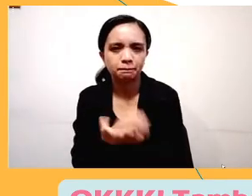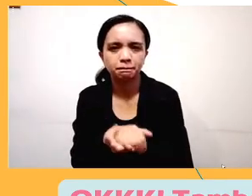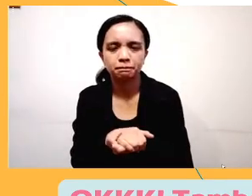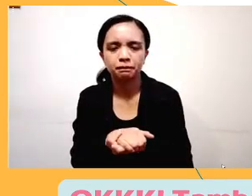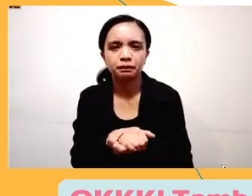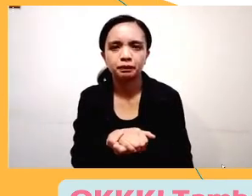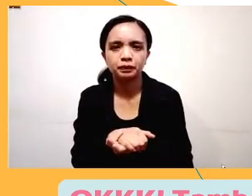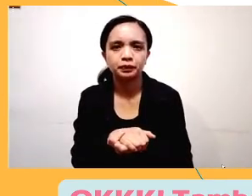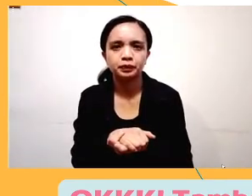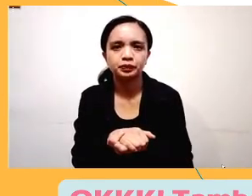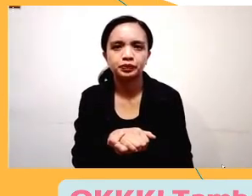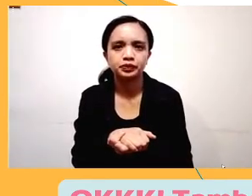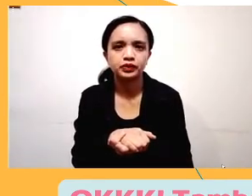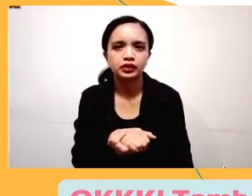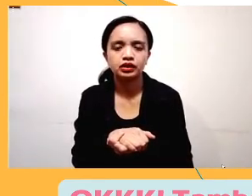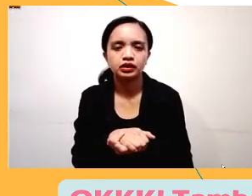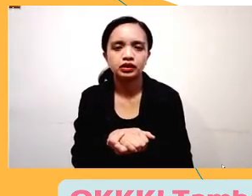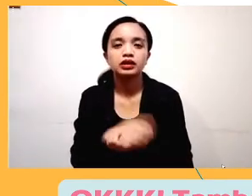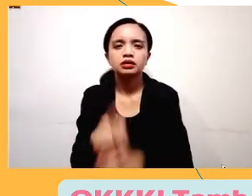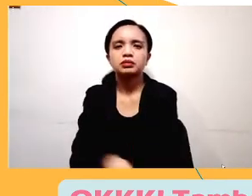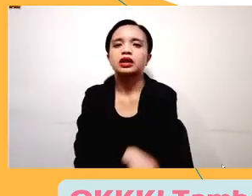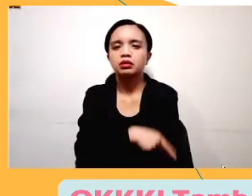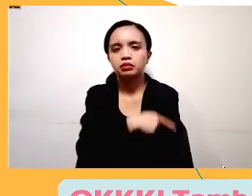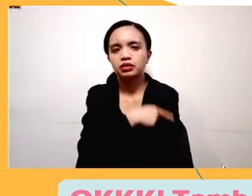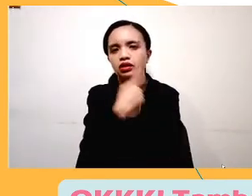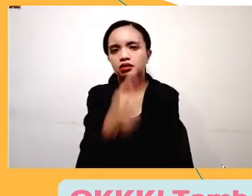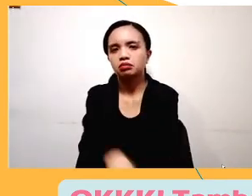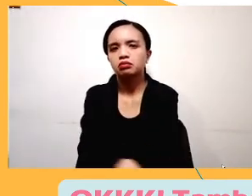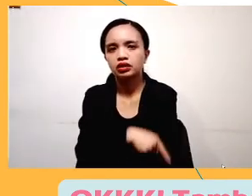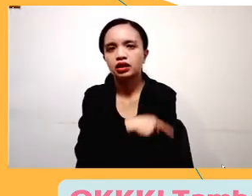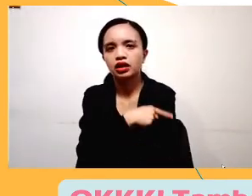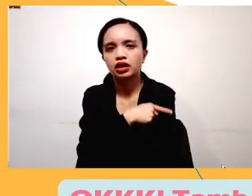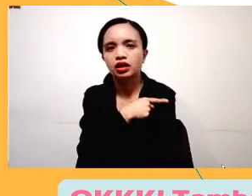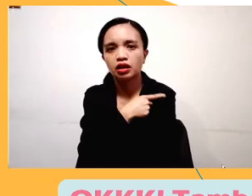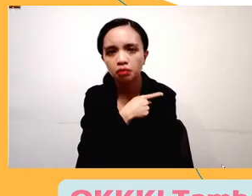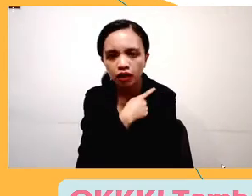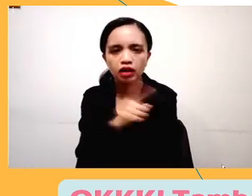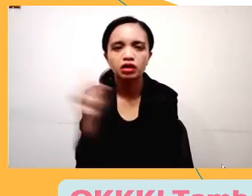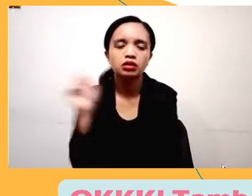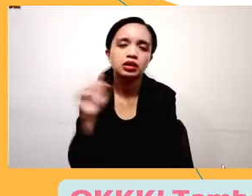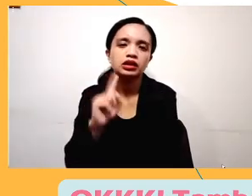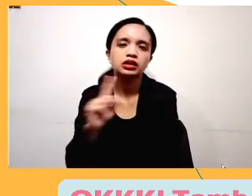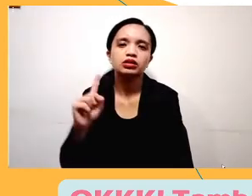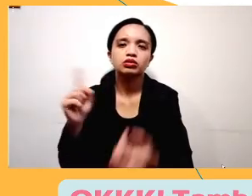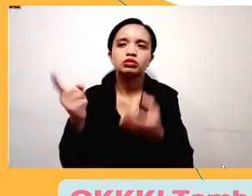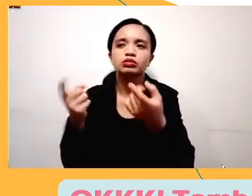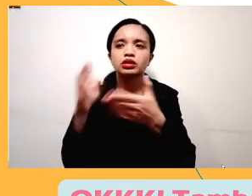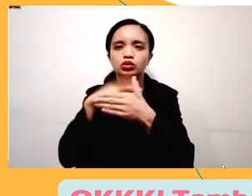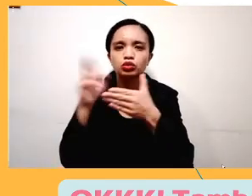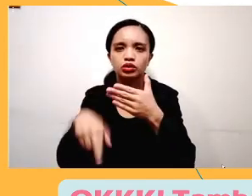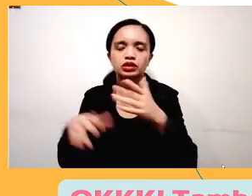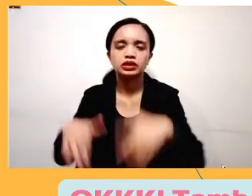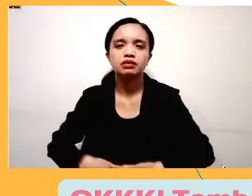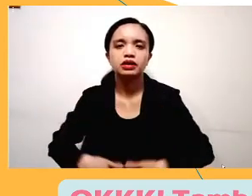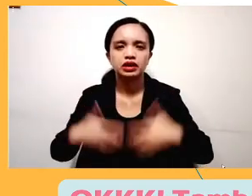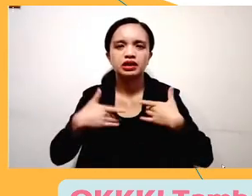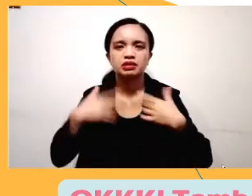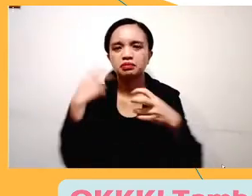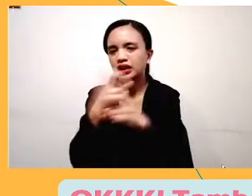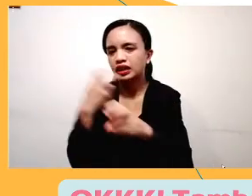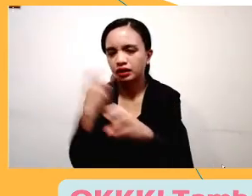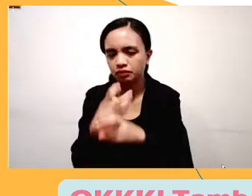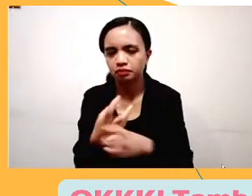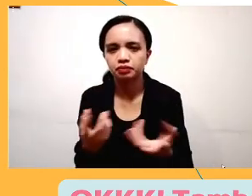mahaba. Mahaba ang kanyang epekto sa buhay. Mas mahirap siyang bangunan,